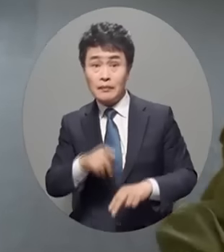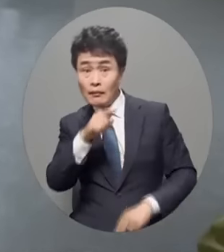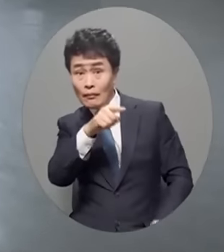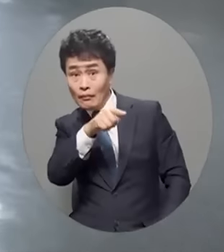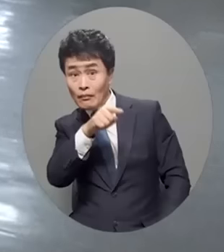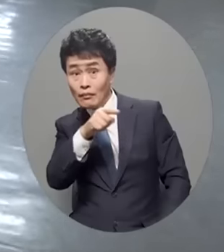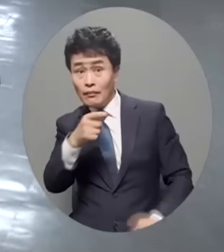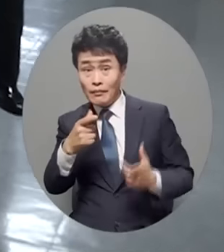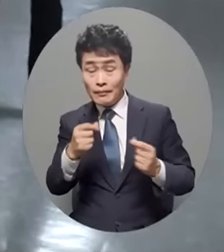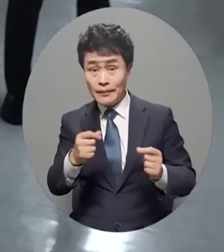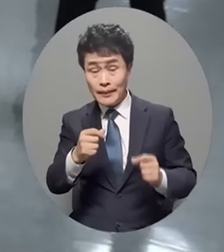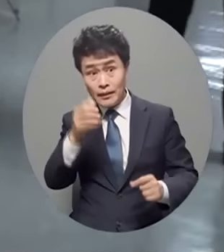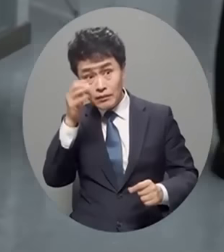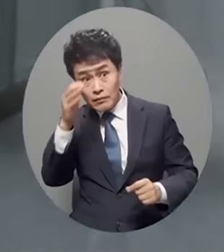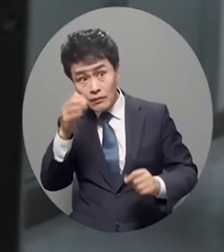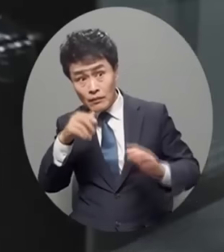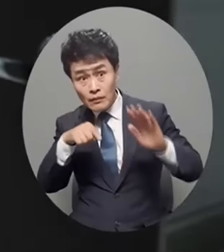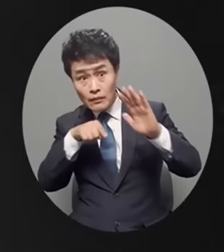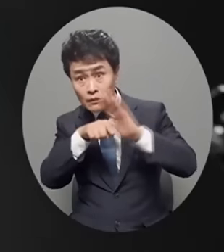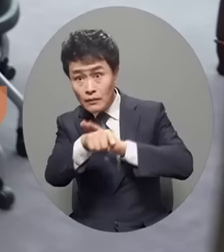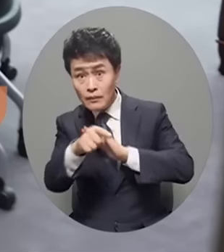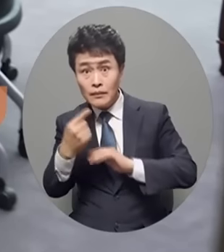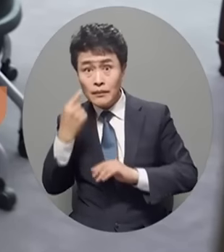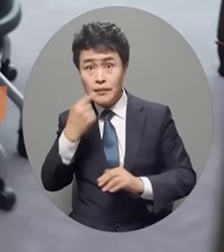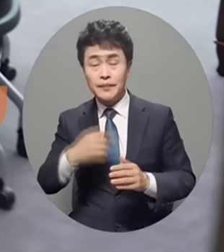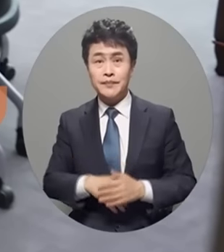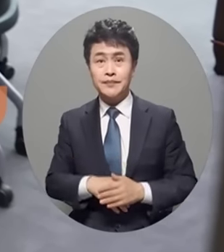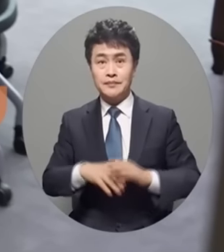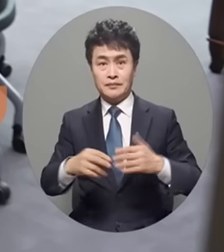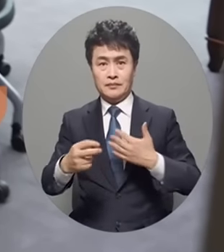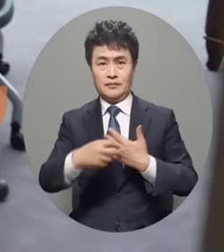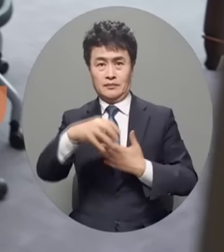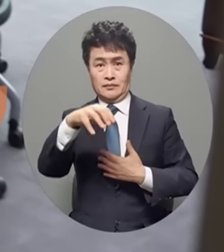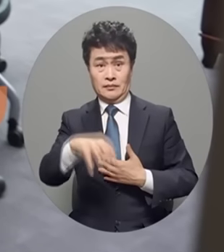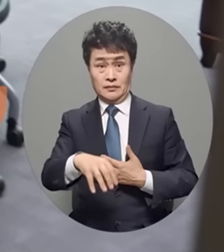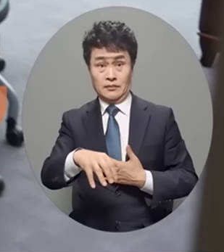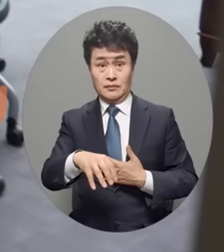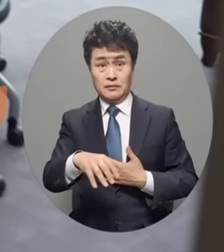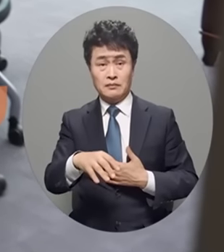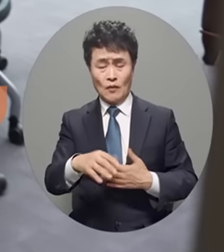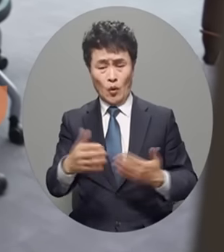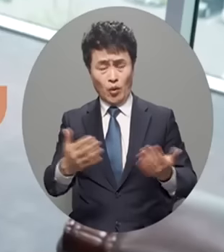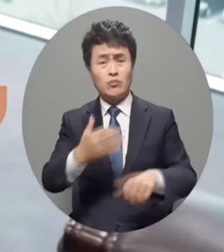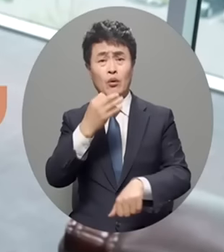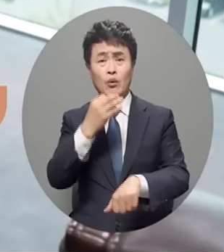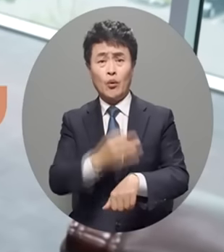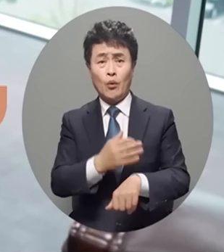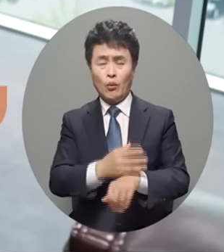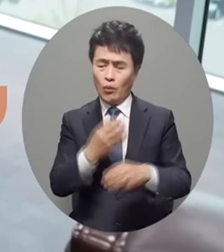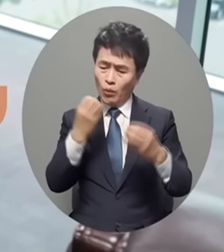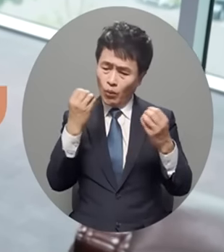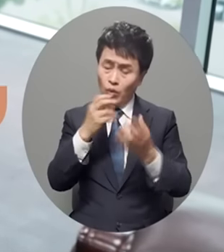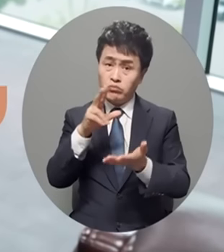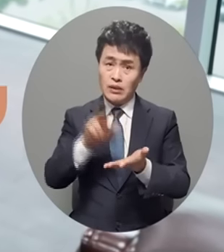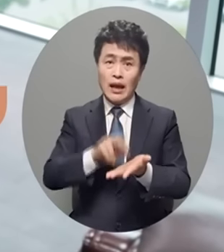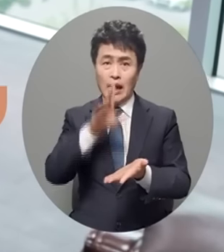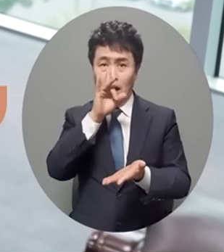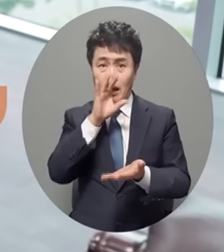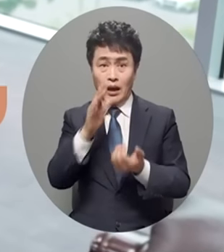기대와 각오로 공간을 채워갑니다. 병원의 언어는 굉장히 단순하거든요. 오해의 소지가 있으면 안